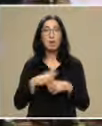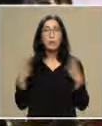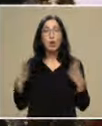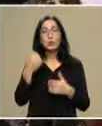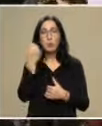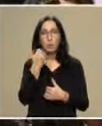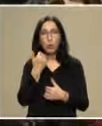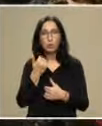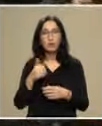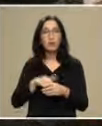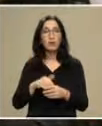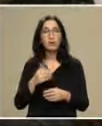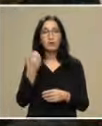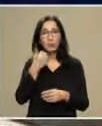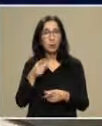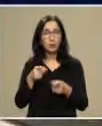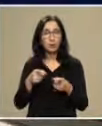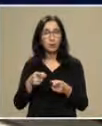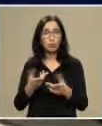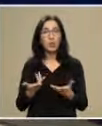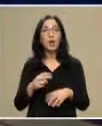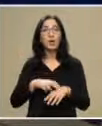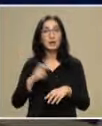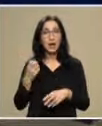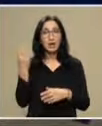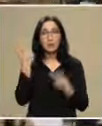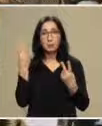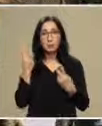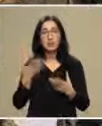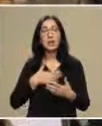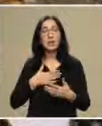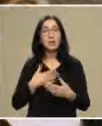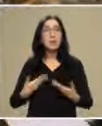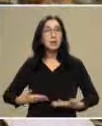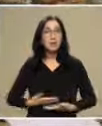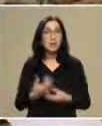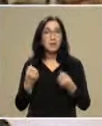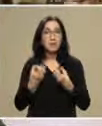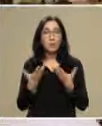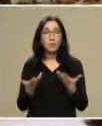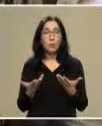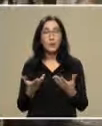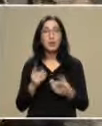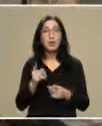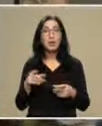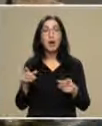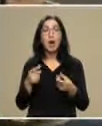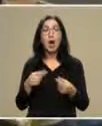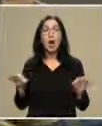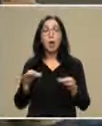са ползите в използването на изкуствения интелект и да, разбира се, има интересни феномени. Например, има оркестри, които